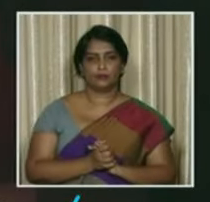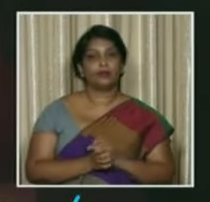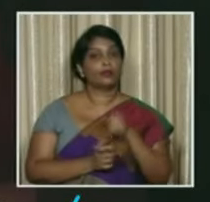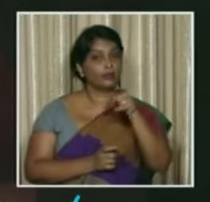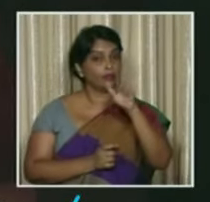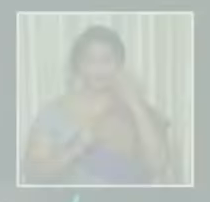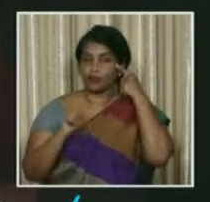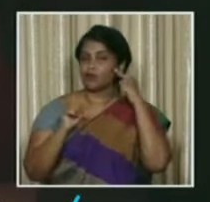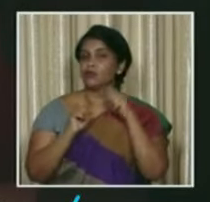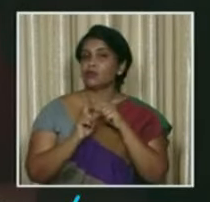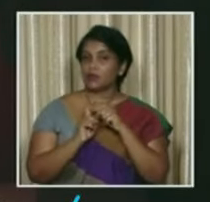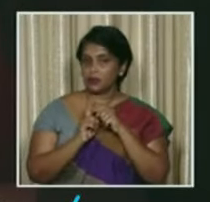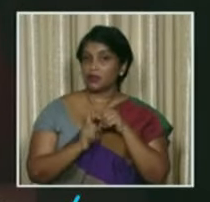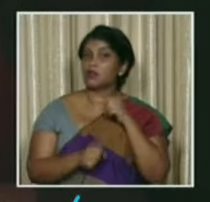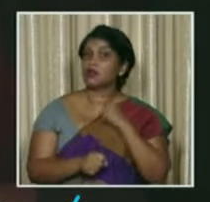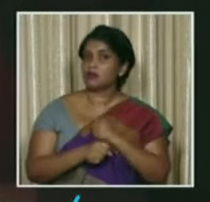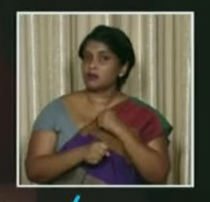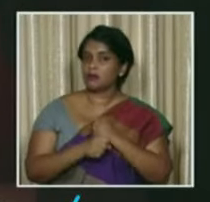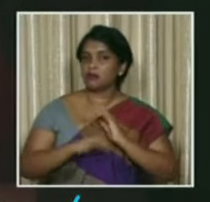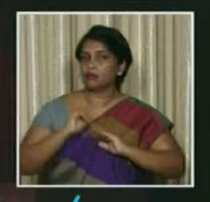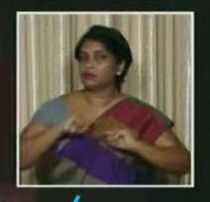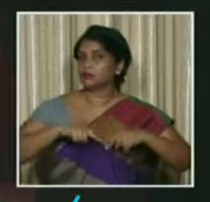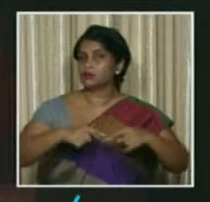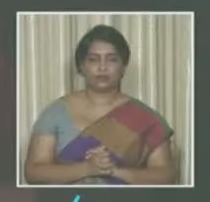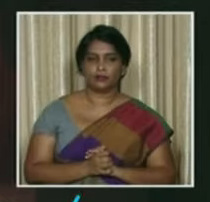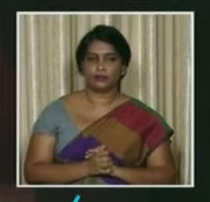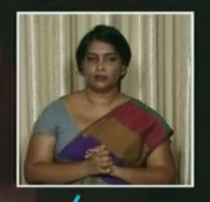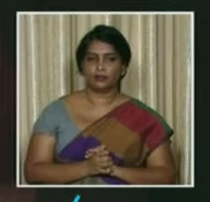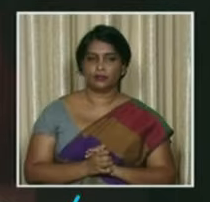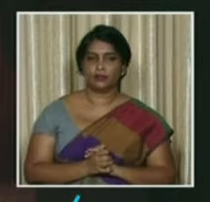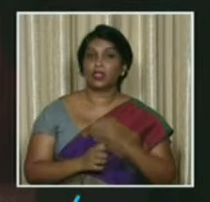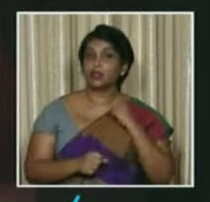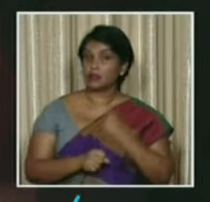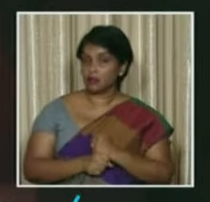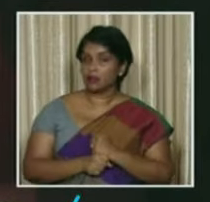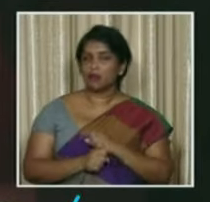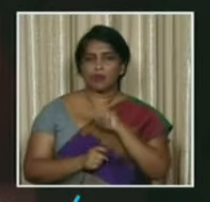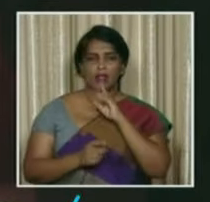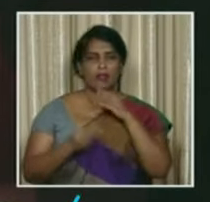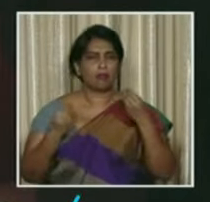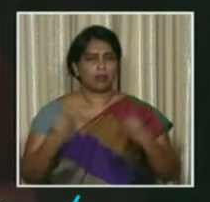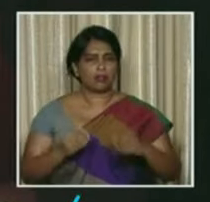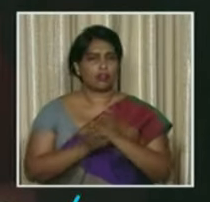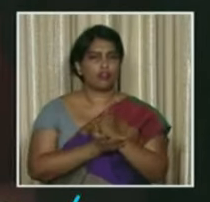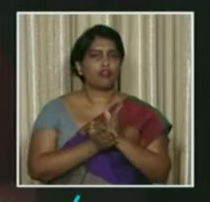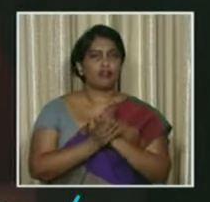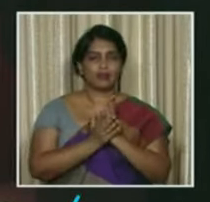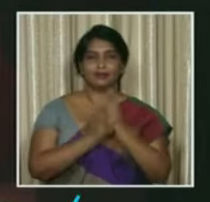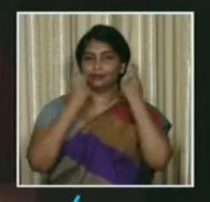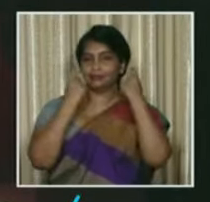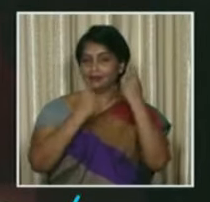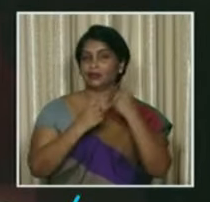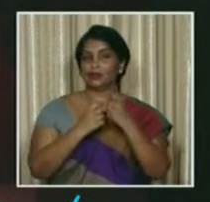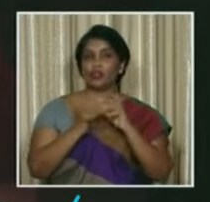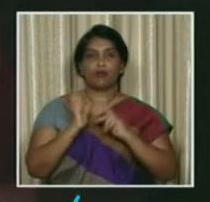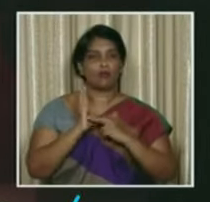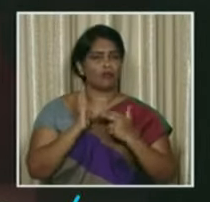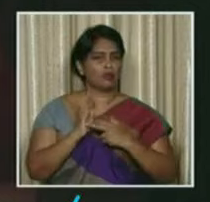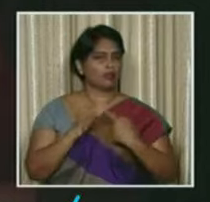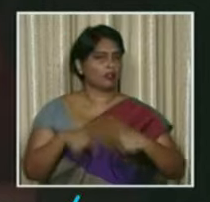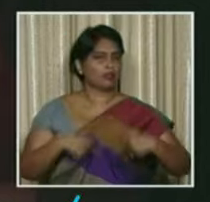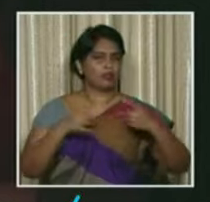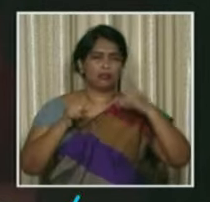ඔවුන්ට එරෙහිව රජයේ ගෙන ඇති ක්‍රියාමාර්ග කවරේද? රජයේ සැහැල්ලු දුම්රිය ව්‍යාපෘතිය කිසිදු